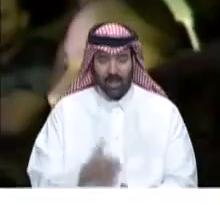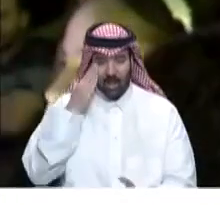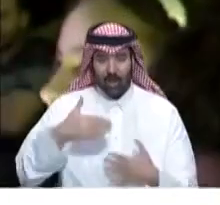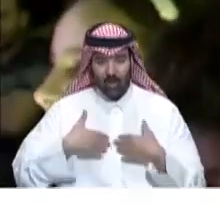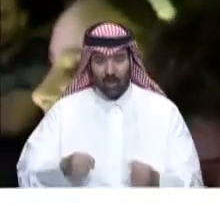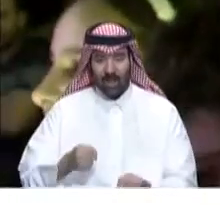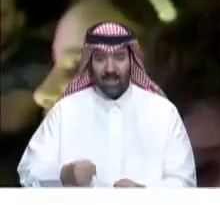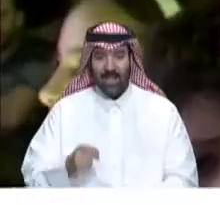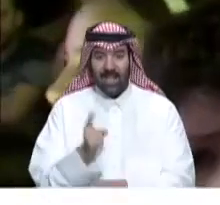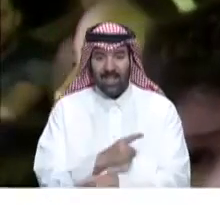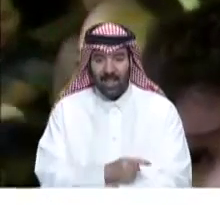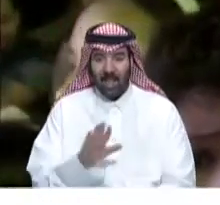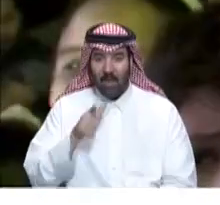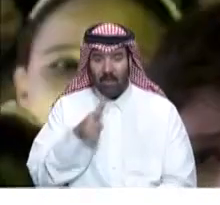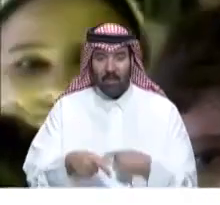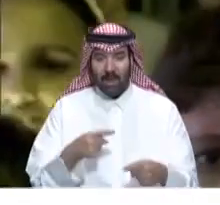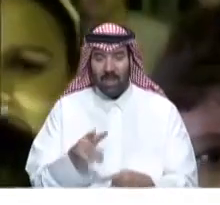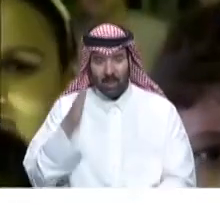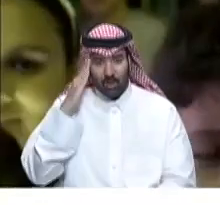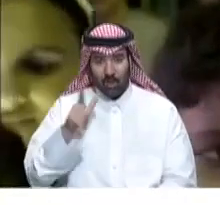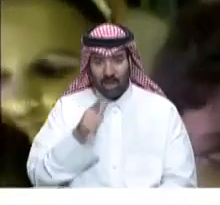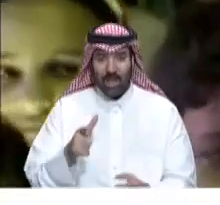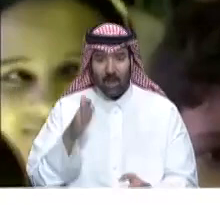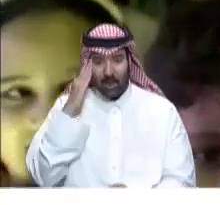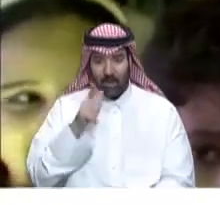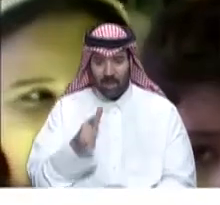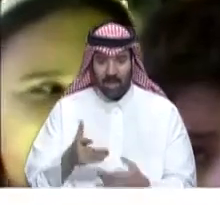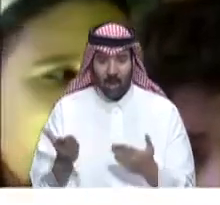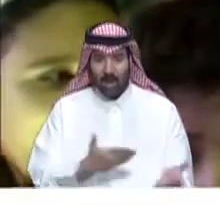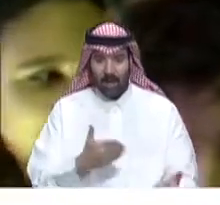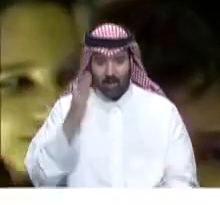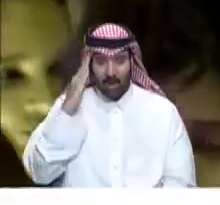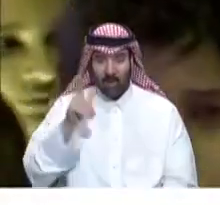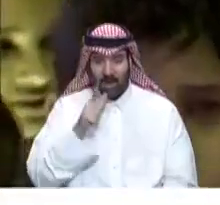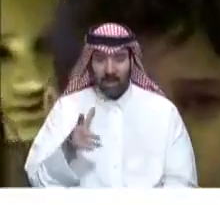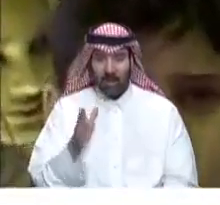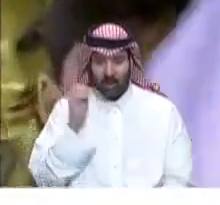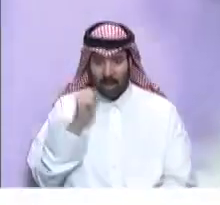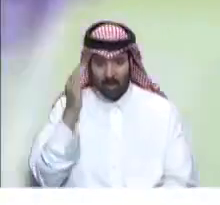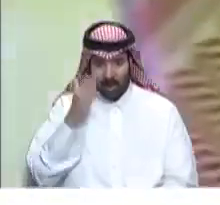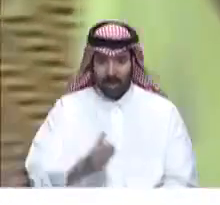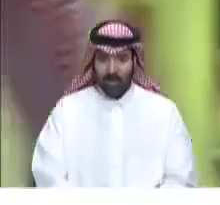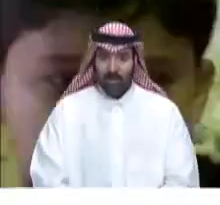يعطيك العافيه وشكرا جزيلا لك على اثرائنا بهذه المعلومات، شكرا لك. حياكم الله واهلا وسهلا فيكم.